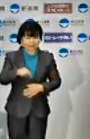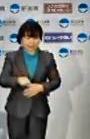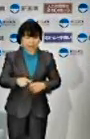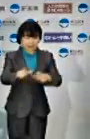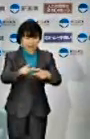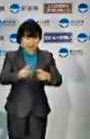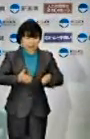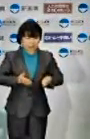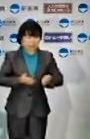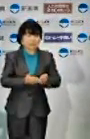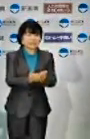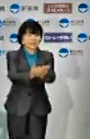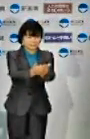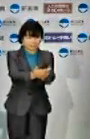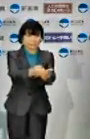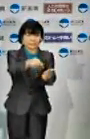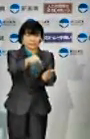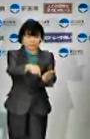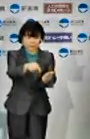佐渡汽船の、